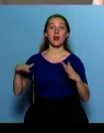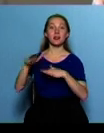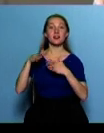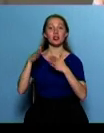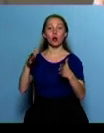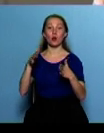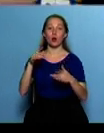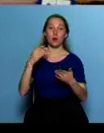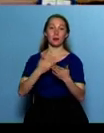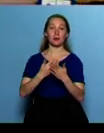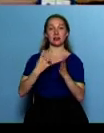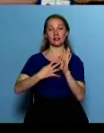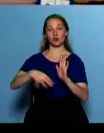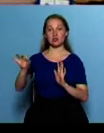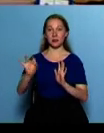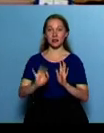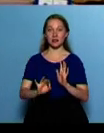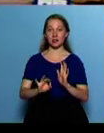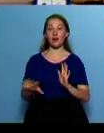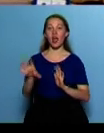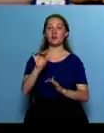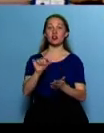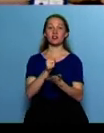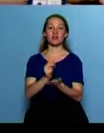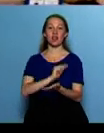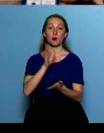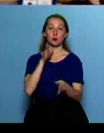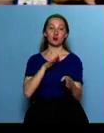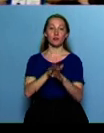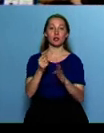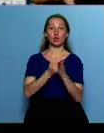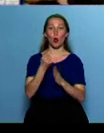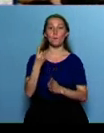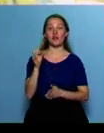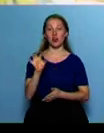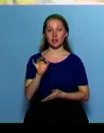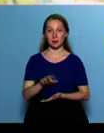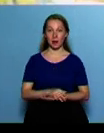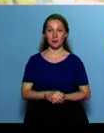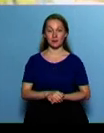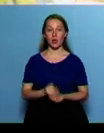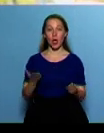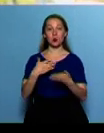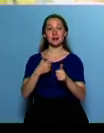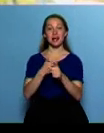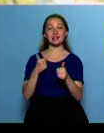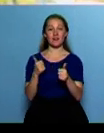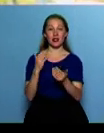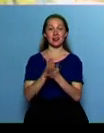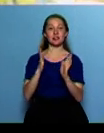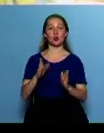Ястреба, составляет 90%. Все основные работы будут выполнены до 1 октября. У нас отставание от графика есть только